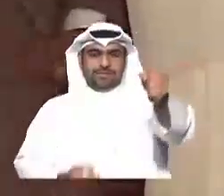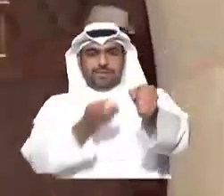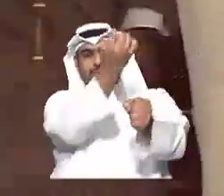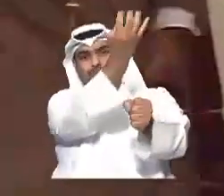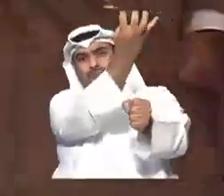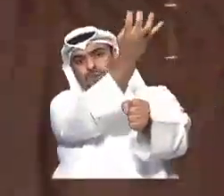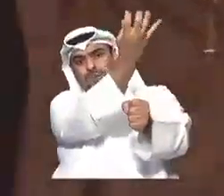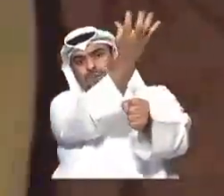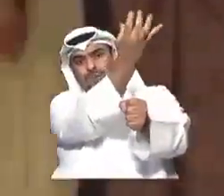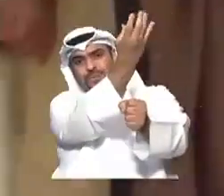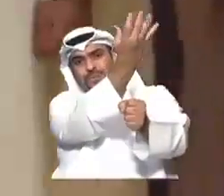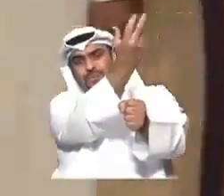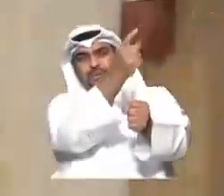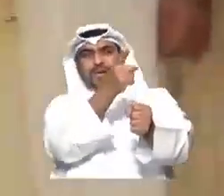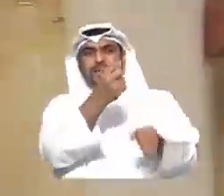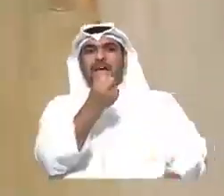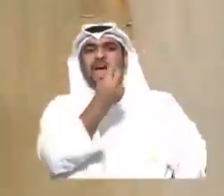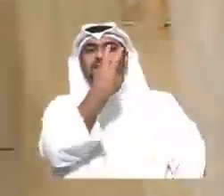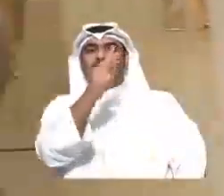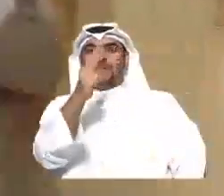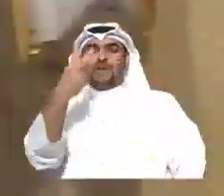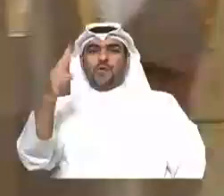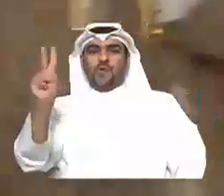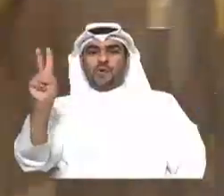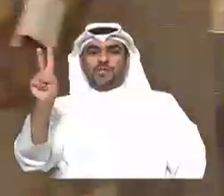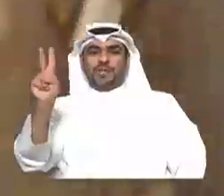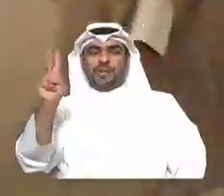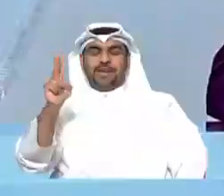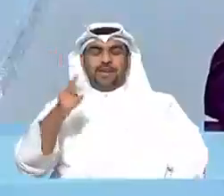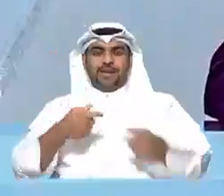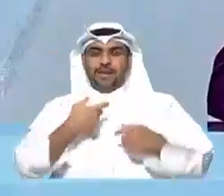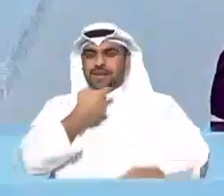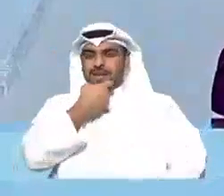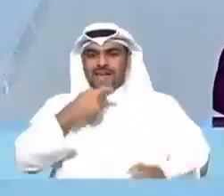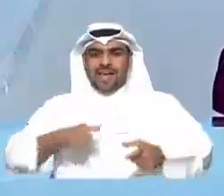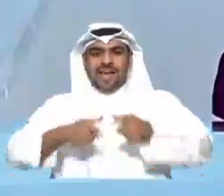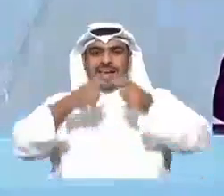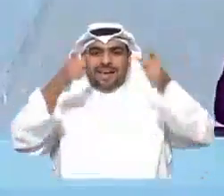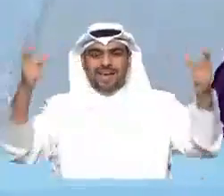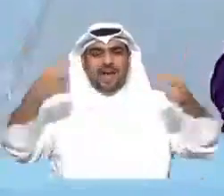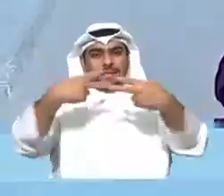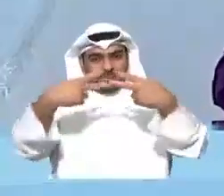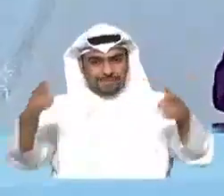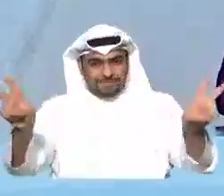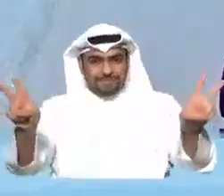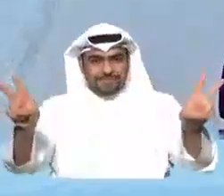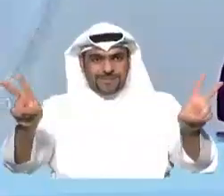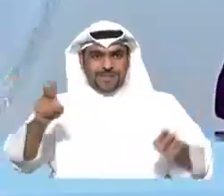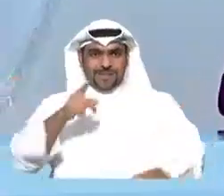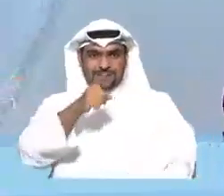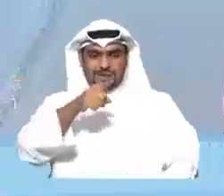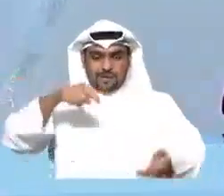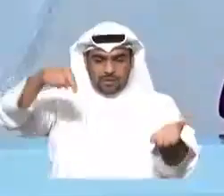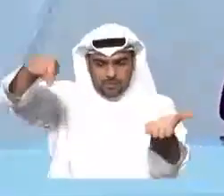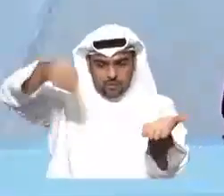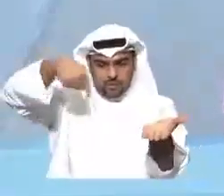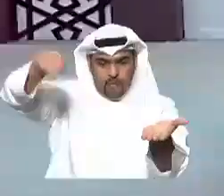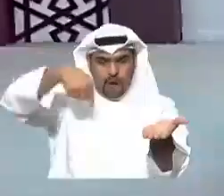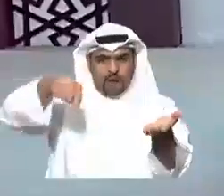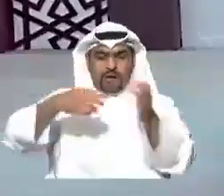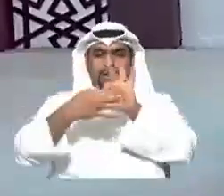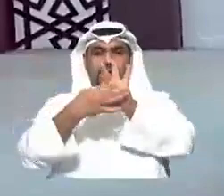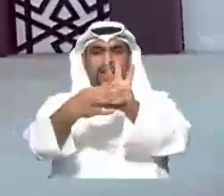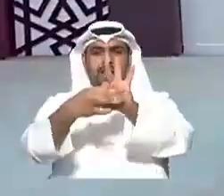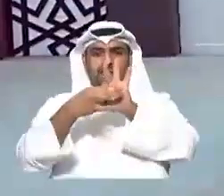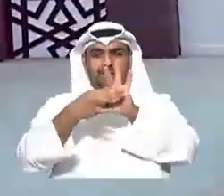السعودية 2022 التي انطلقت في مدينة الرياض، كما جرى على هامش أعمال الاجتماع توقيع مذكرة تفاهم